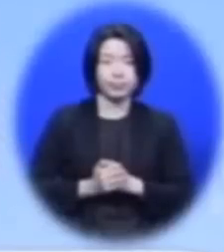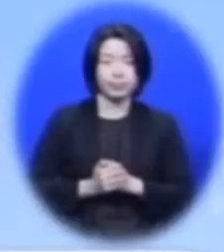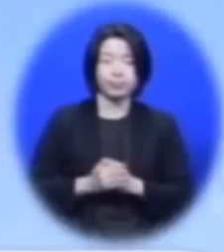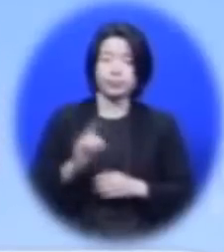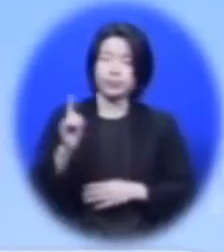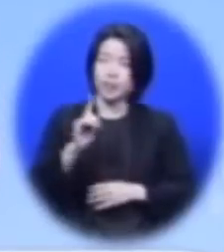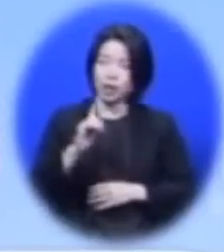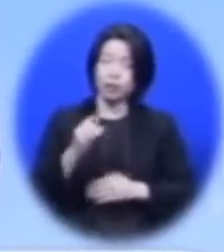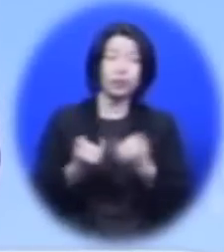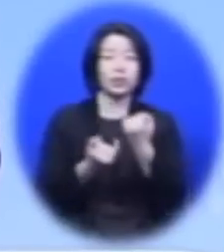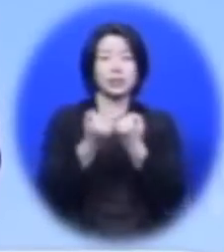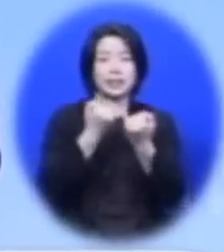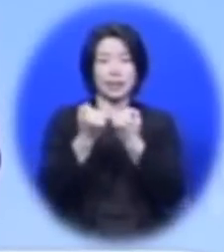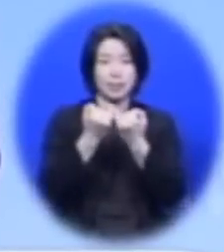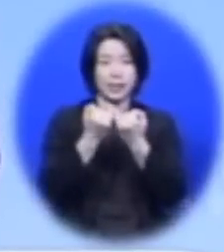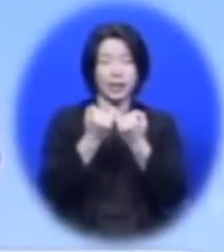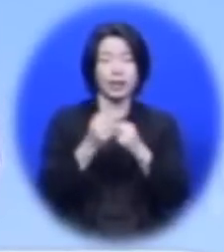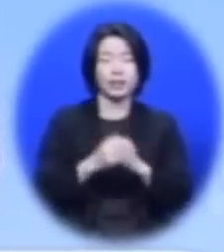어떤 자매가